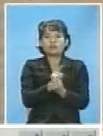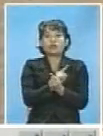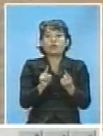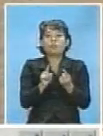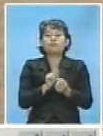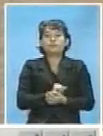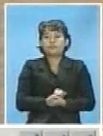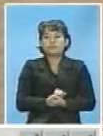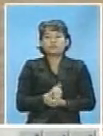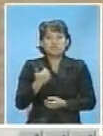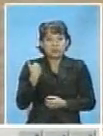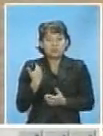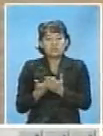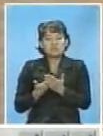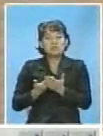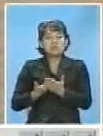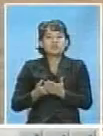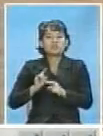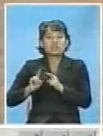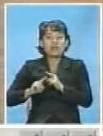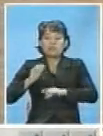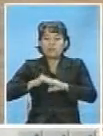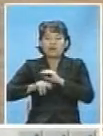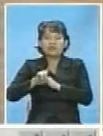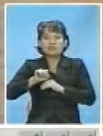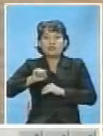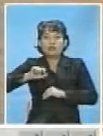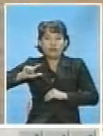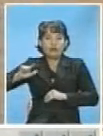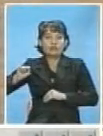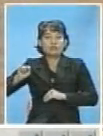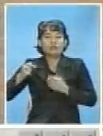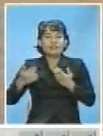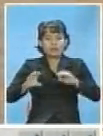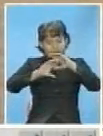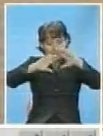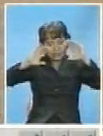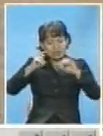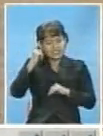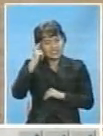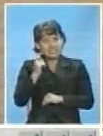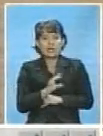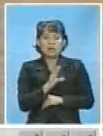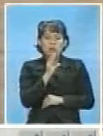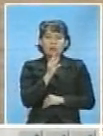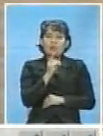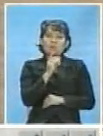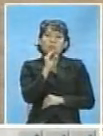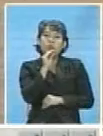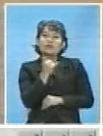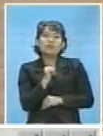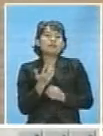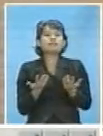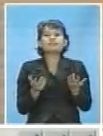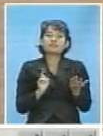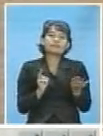ราคามากถึงแสนล้านบาทหรือว่าเอาเข้าจริงแล้วรัฐบาลแกล้งพูดไปอย่างนั้นเองเพราะหาก